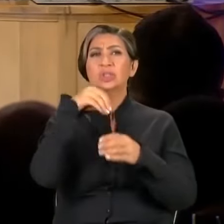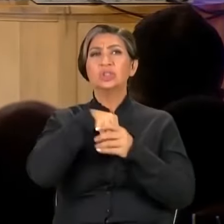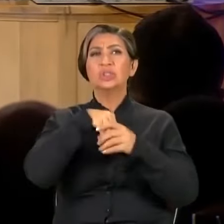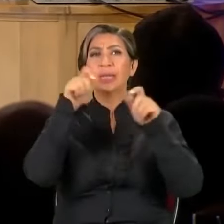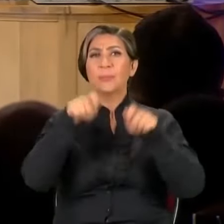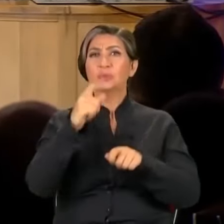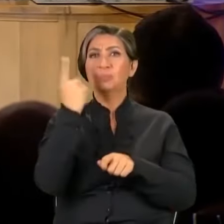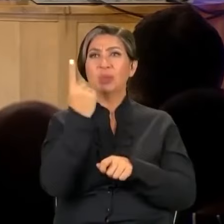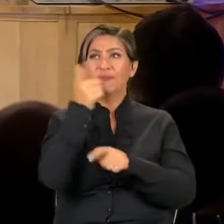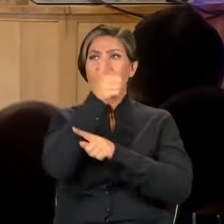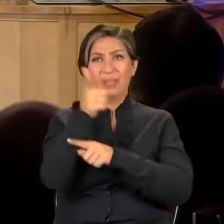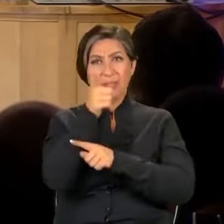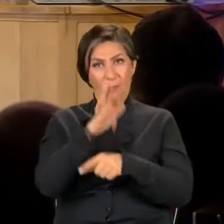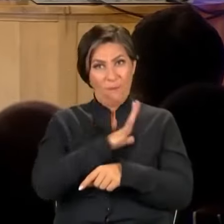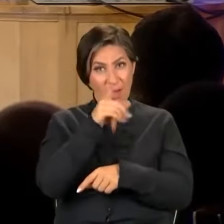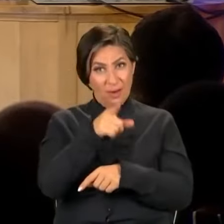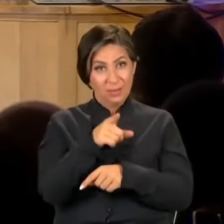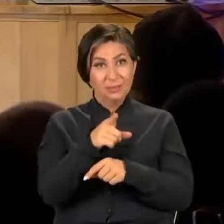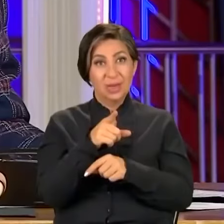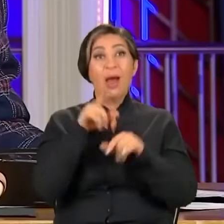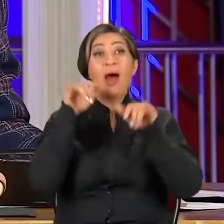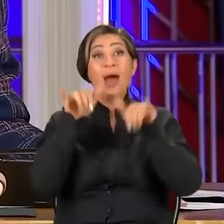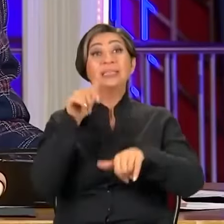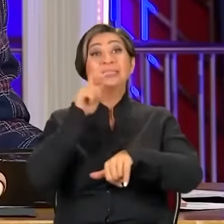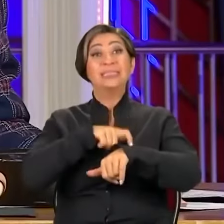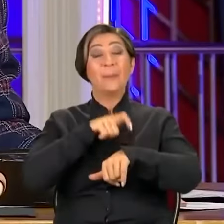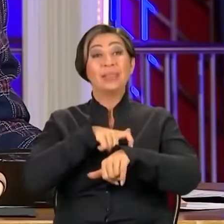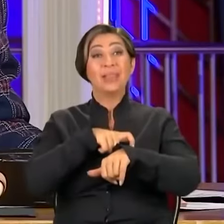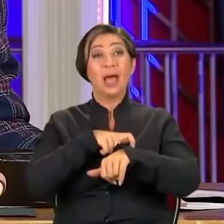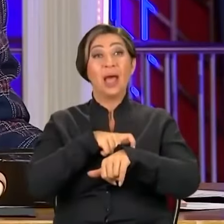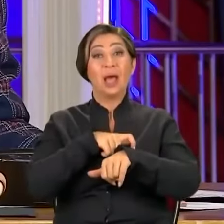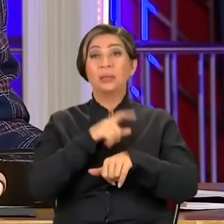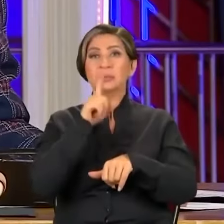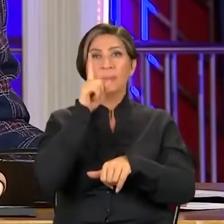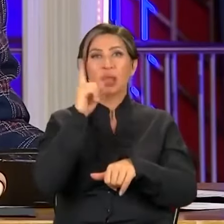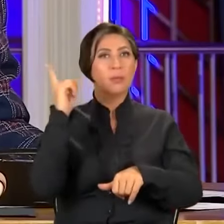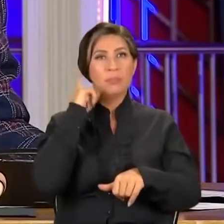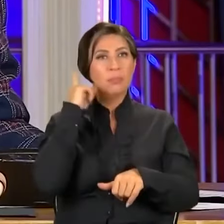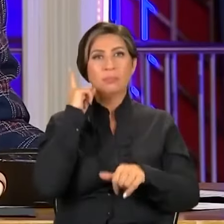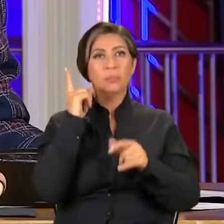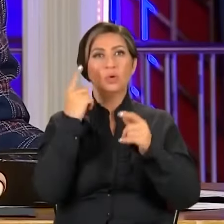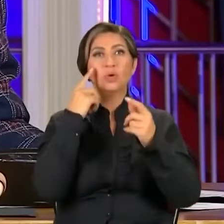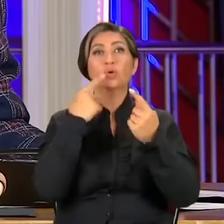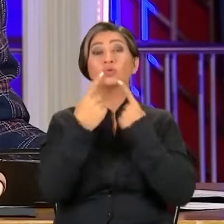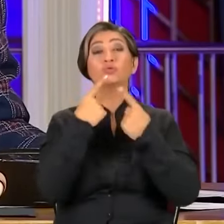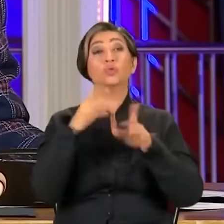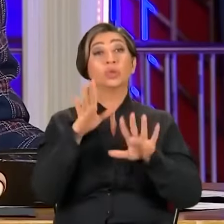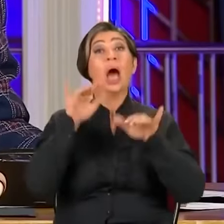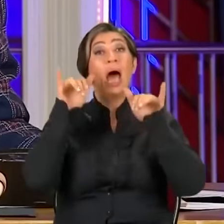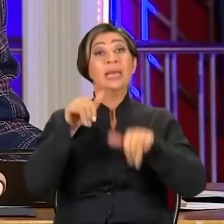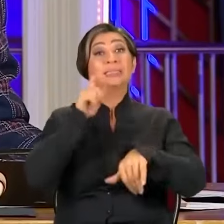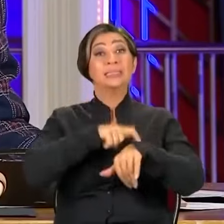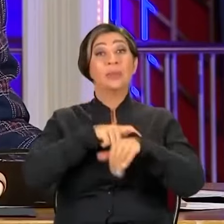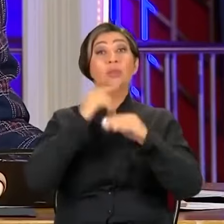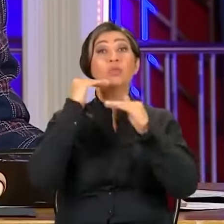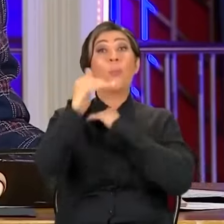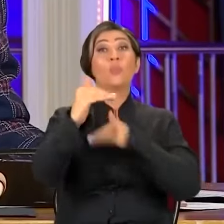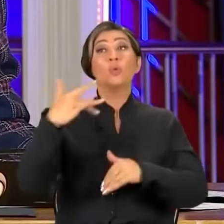için yapılmış bir video var. Aynı zamanda bir, yani sadece bir fenomenle görüşmüyoruz. Aynı zamanda bir